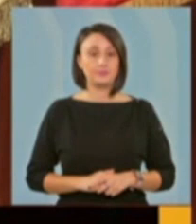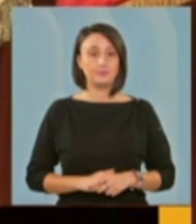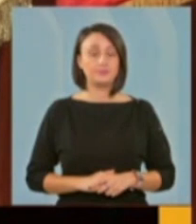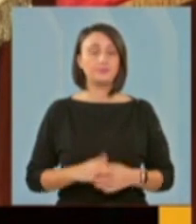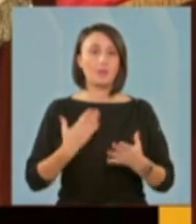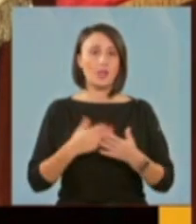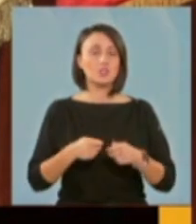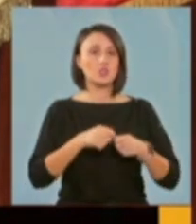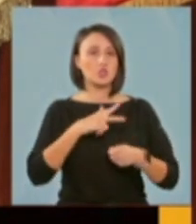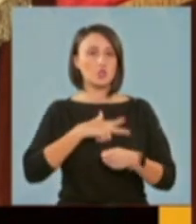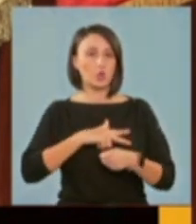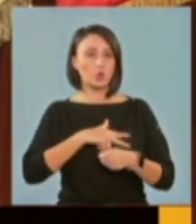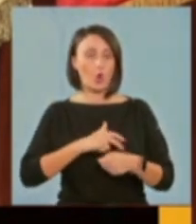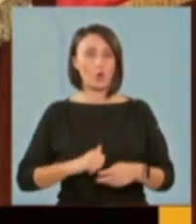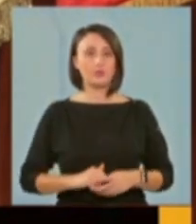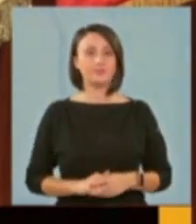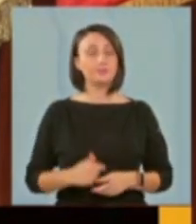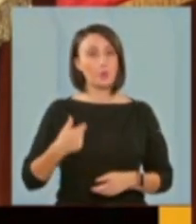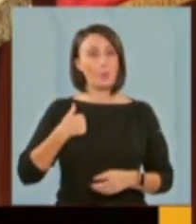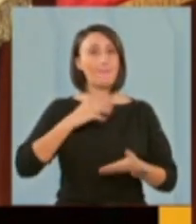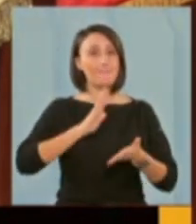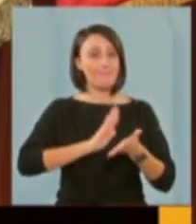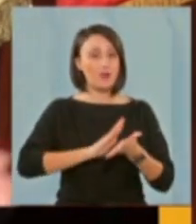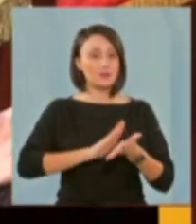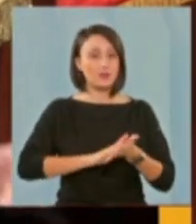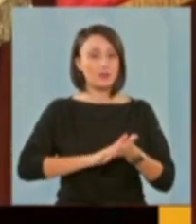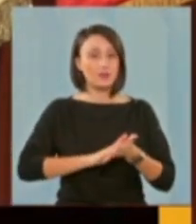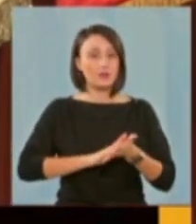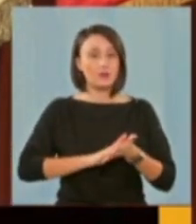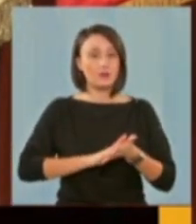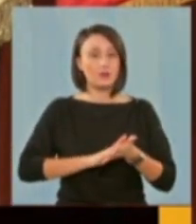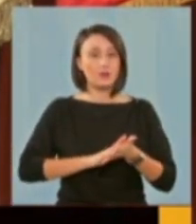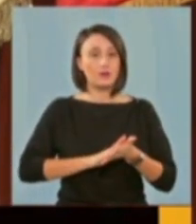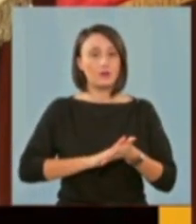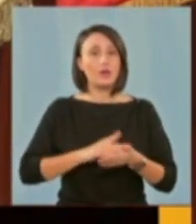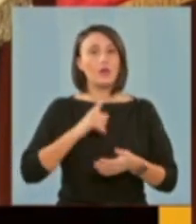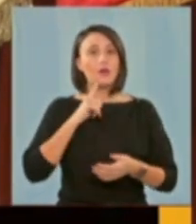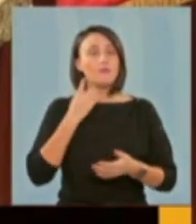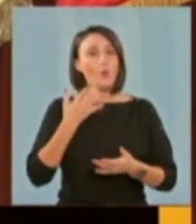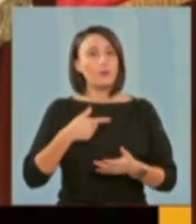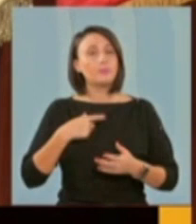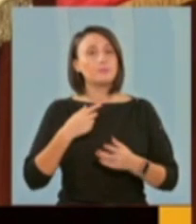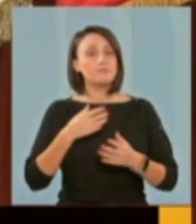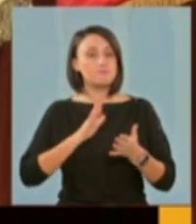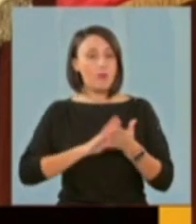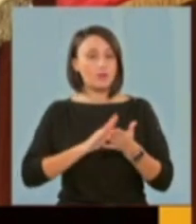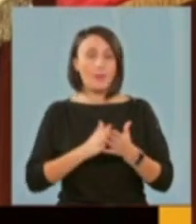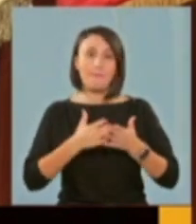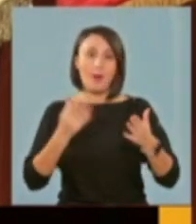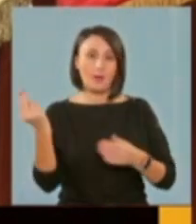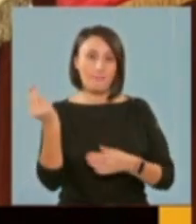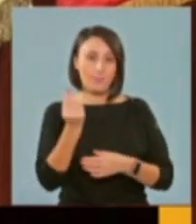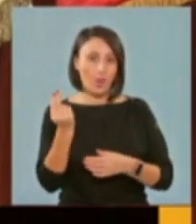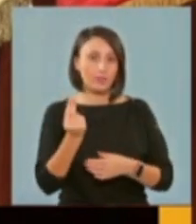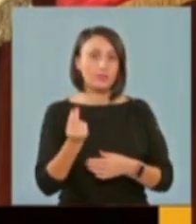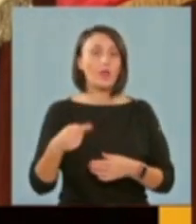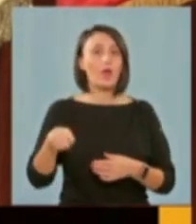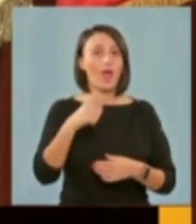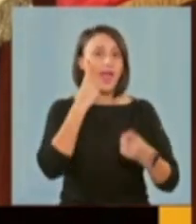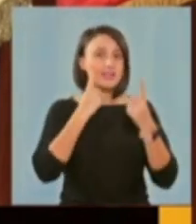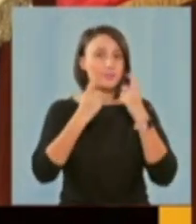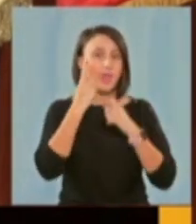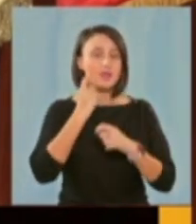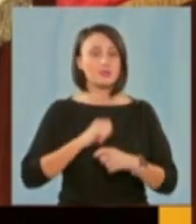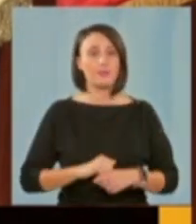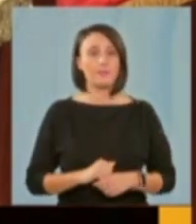Ca sociolog, mă bazez, sigur că mă voi baza în marile proiecte pe experiența dumneavoastră ca militari,